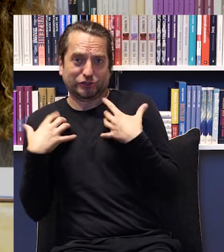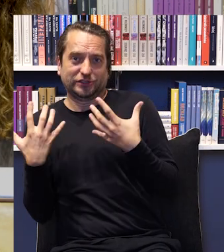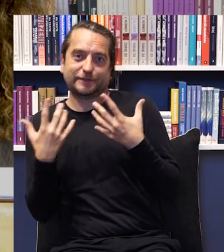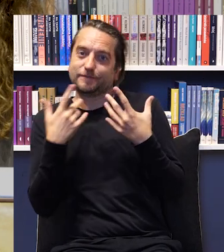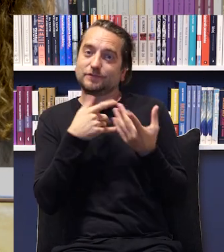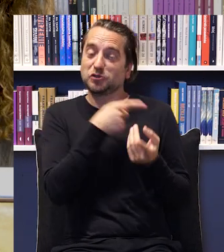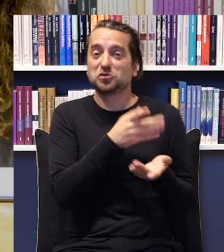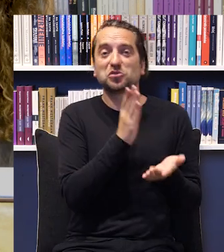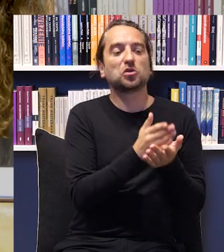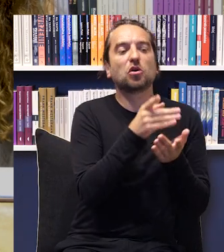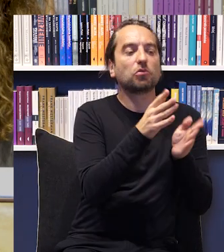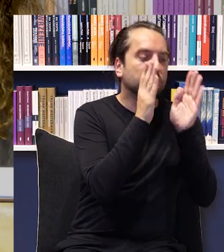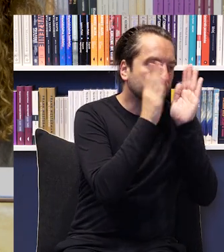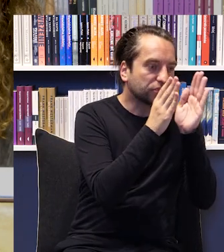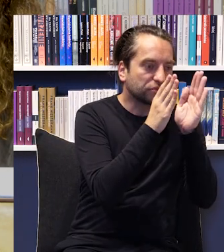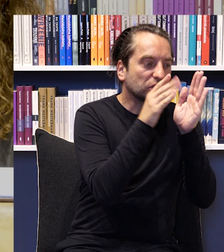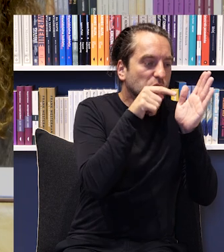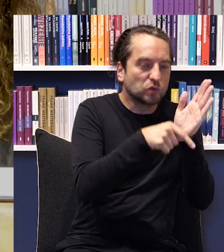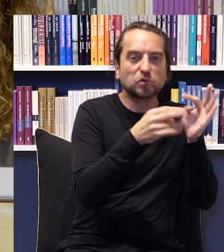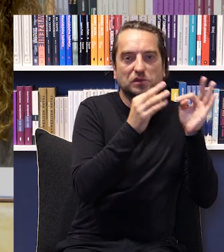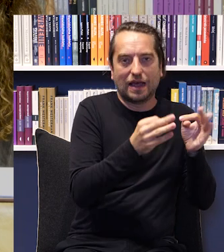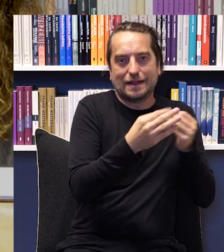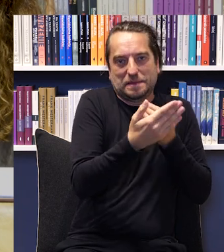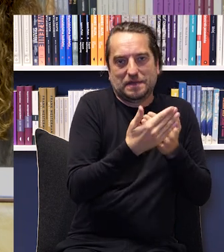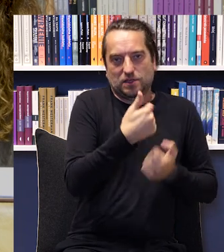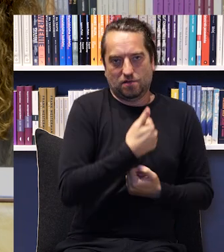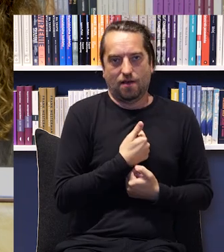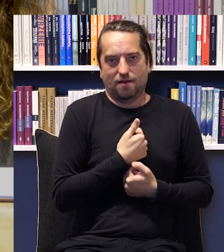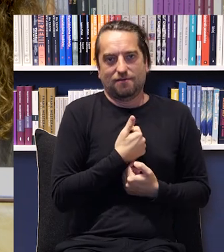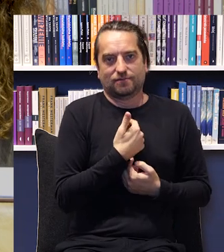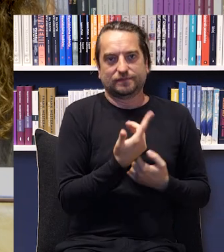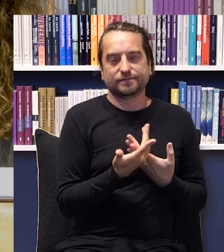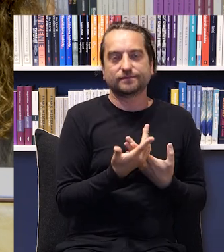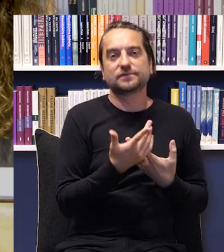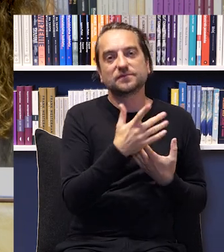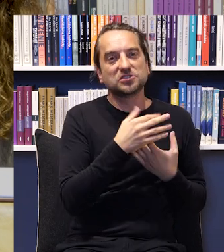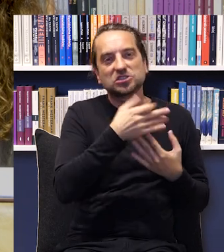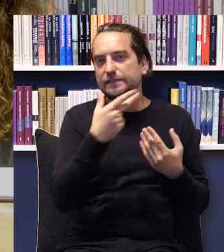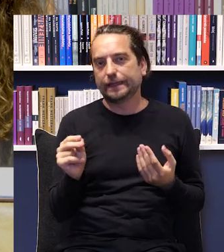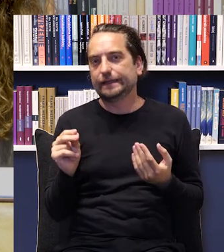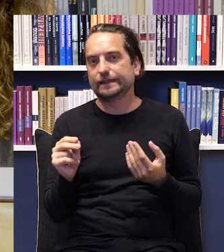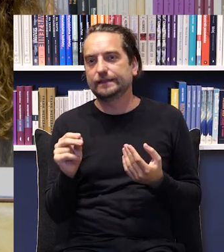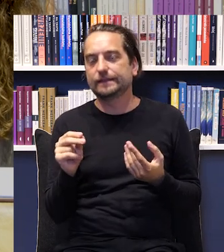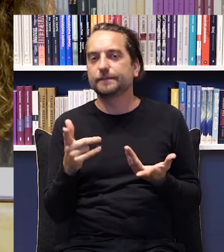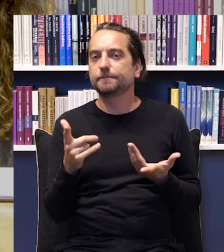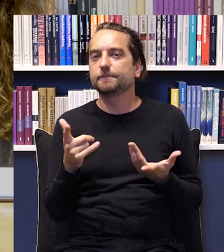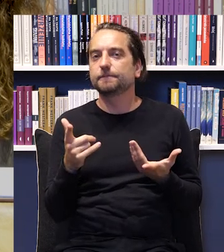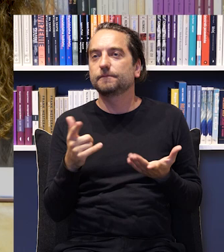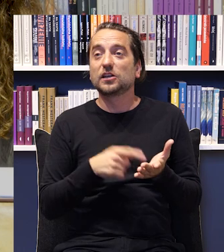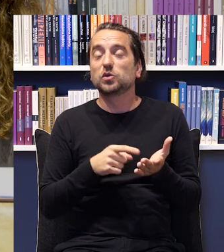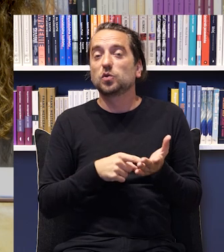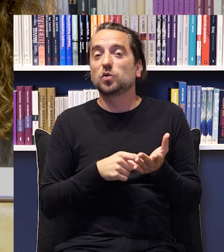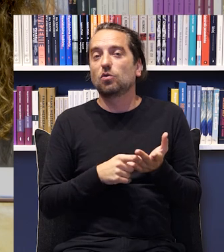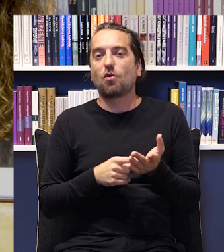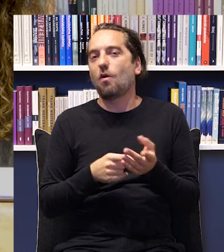interesujemy tylko tym, co jest w naszym najbliższym otoczeniu, czy nie? I uważam też, że nie ma tutaj jakby